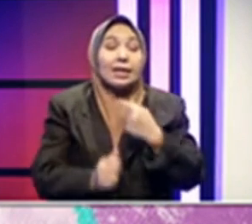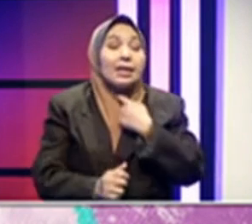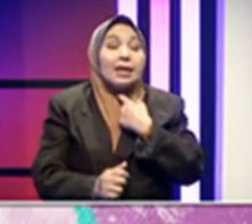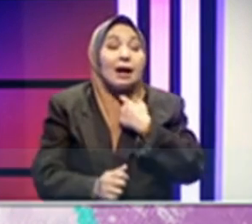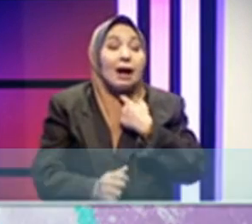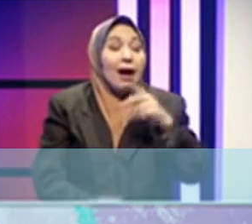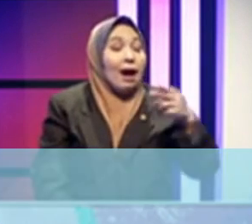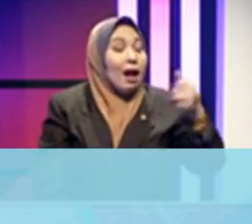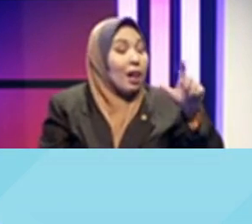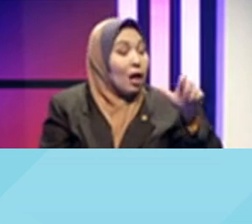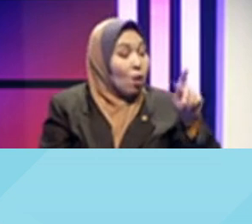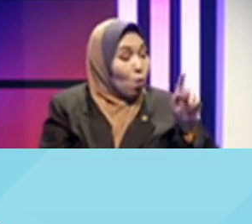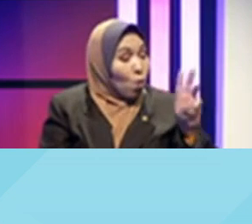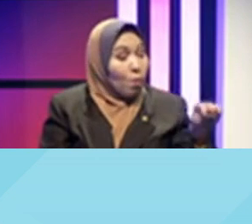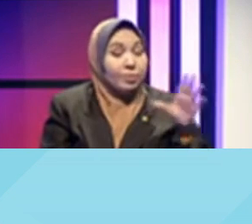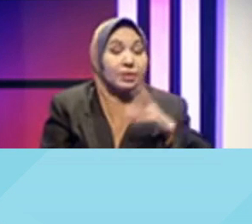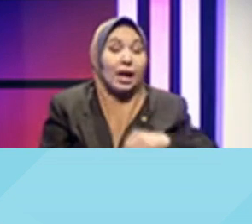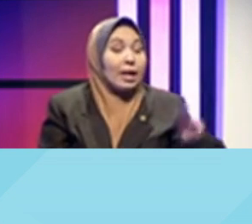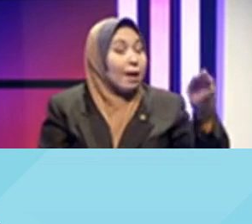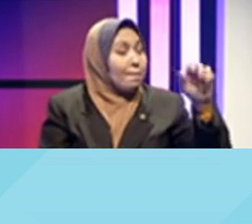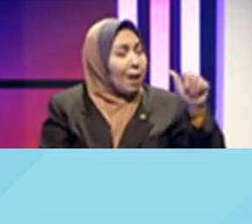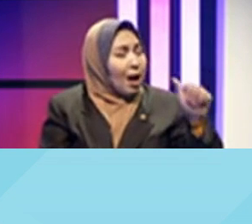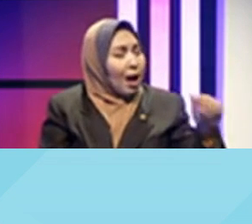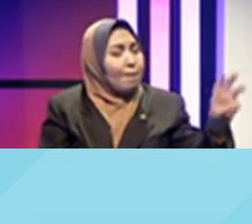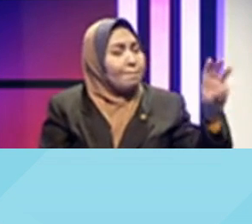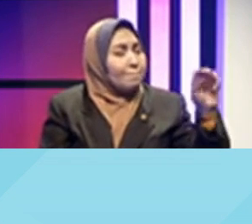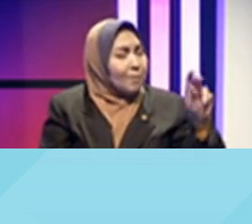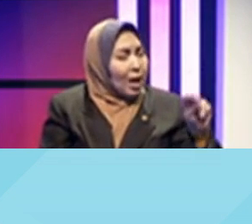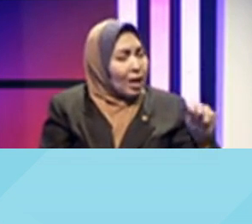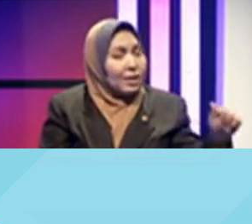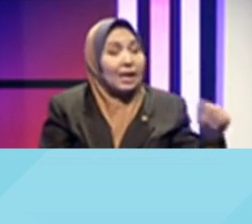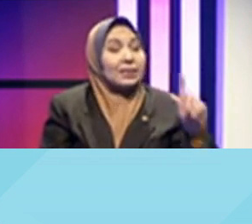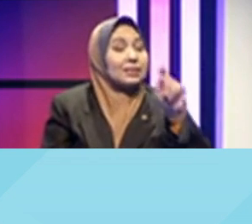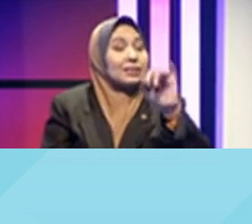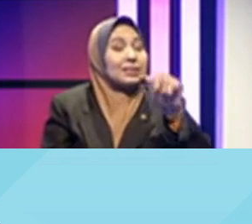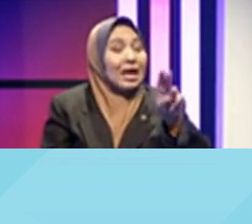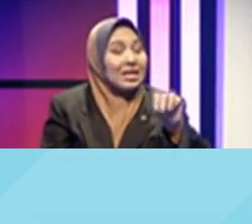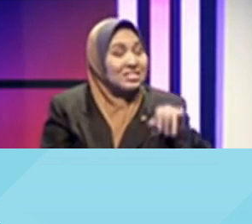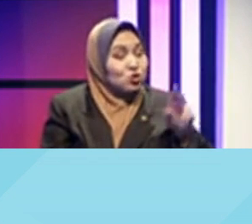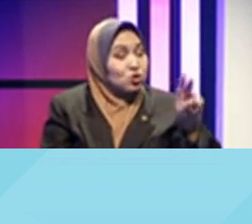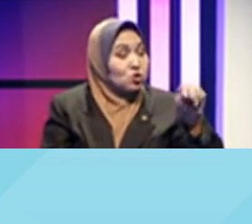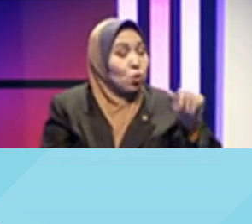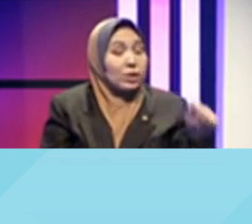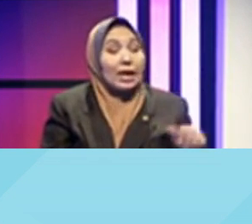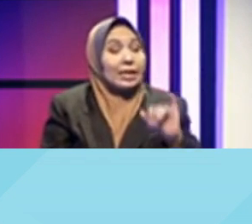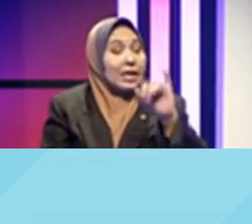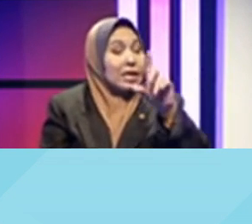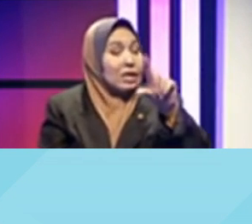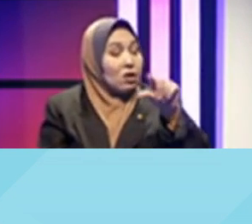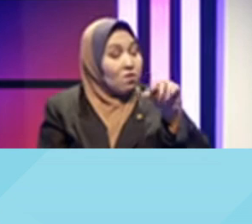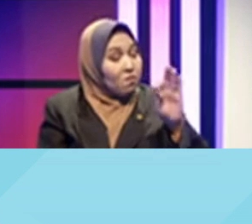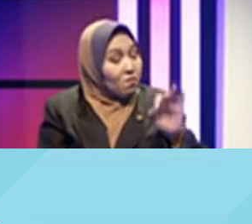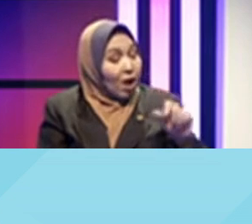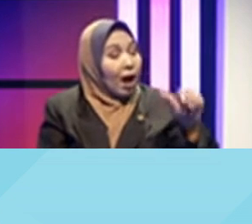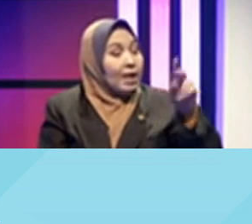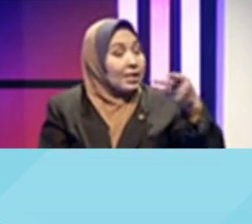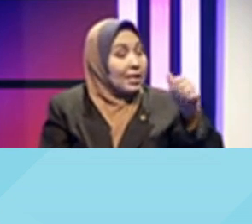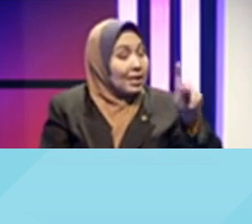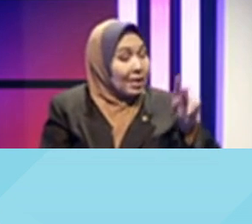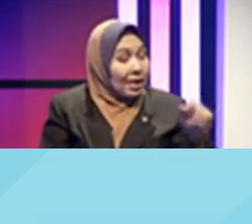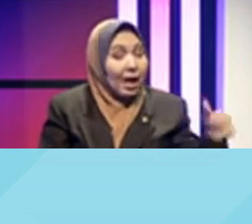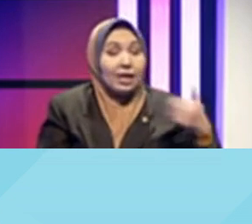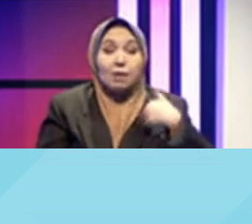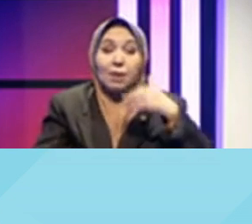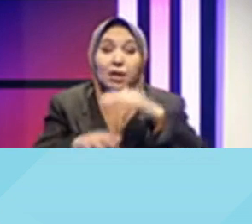yang ketiga nahna usaha tanwin bertemu dengan sahifah Hakiki dengan dua harakat jaga pada